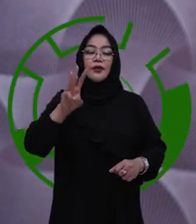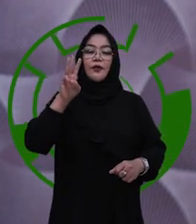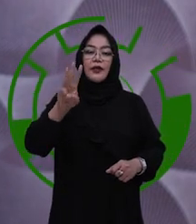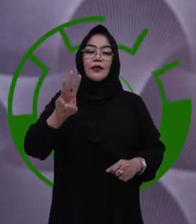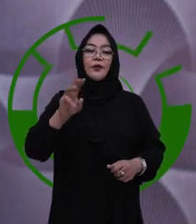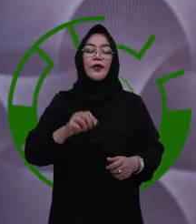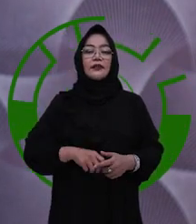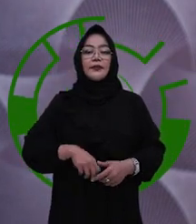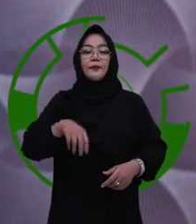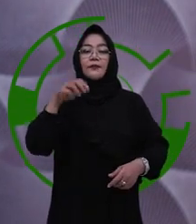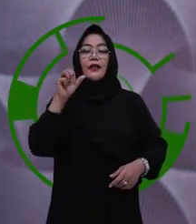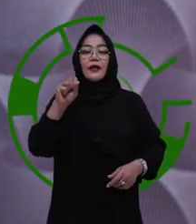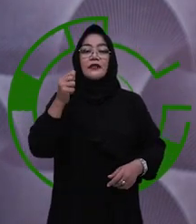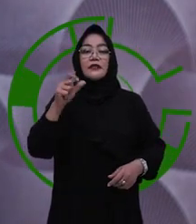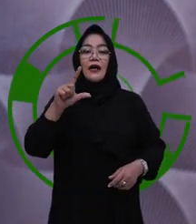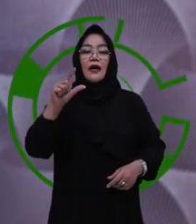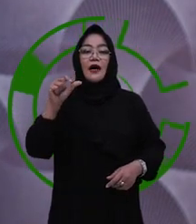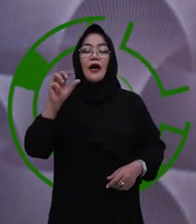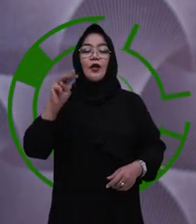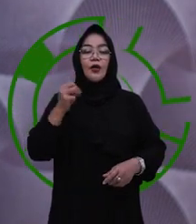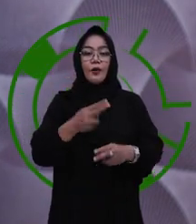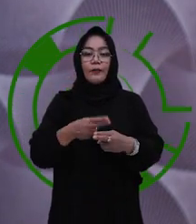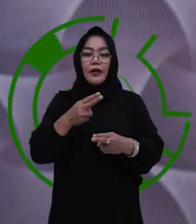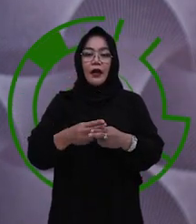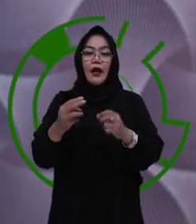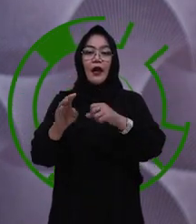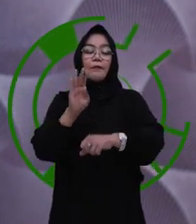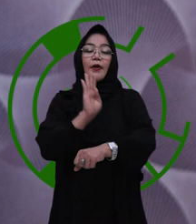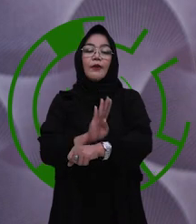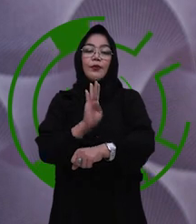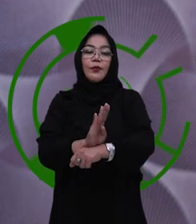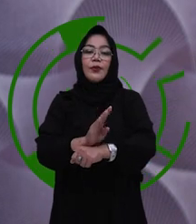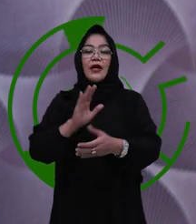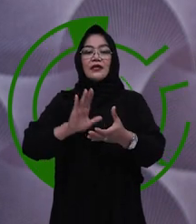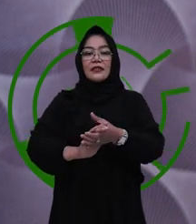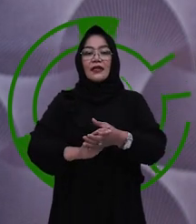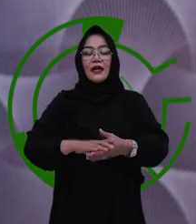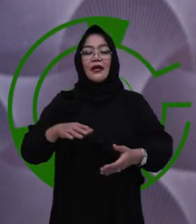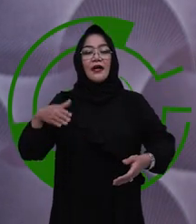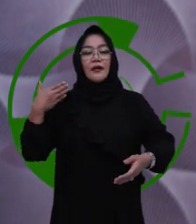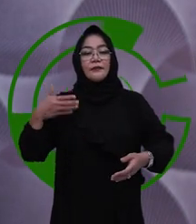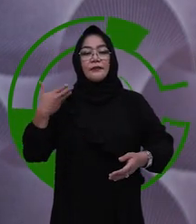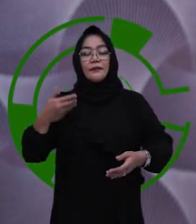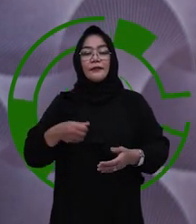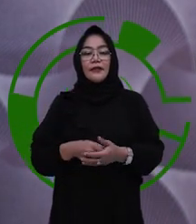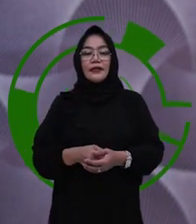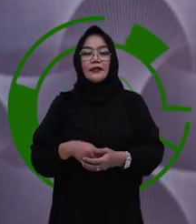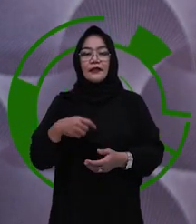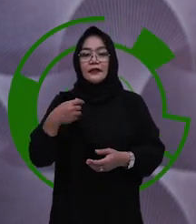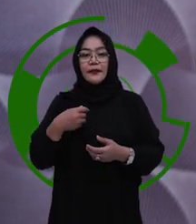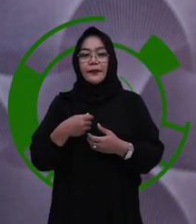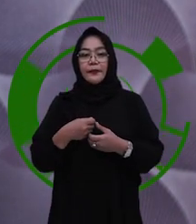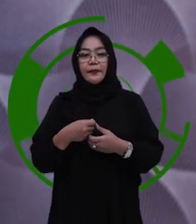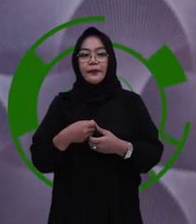wabarakatuh. Shalom, Om Swastiastu, Namo Buddhaya, salam kebajikan dan bahagia untuk kita semua.